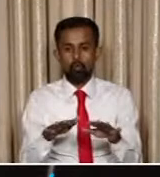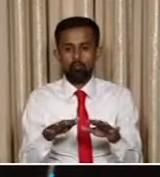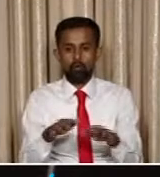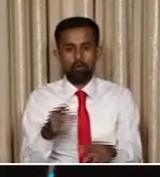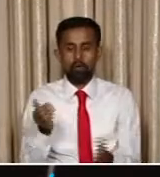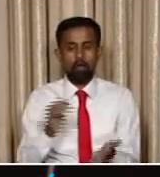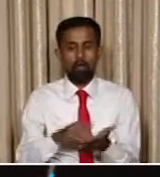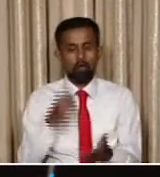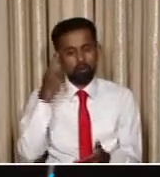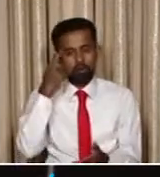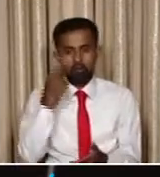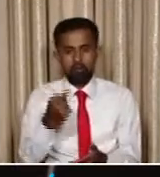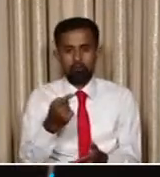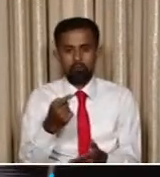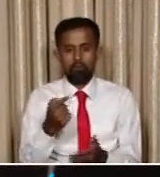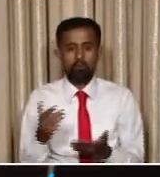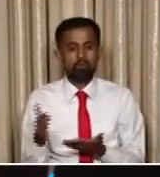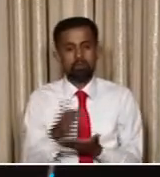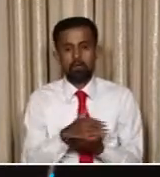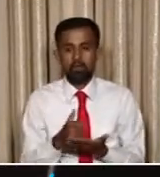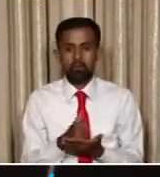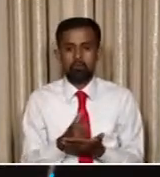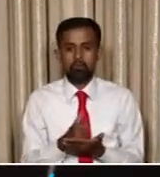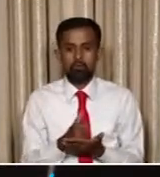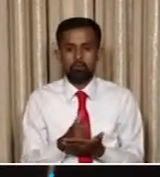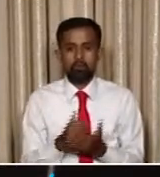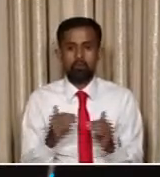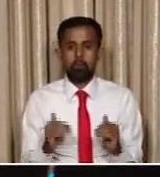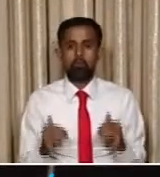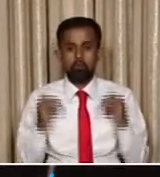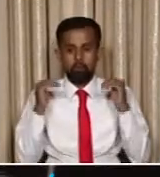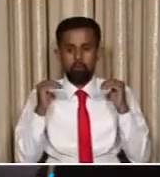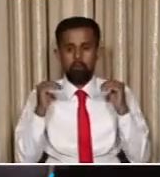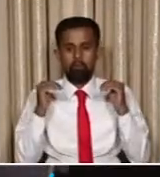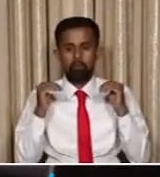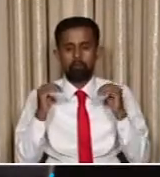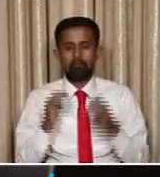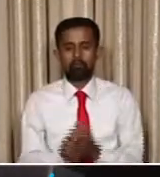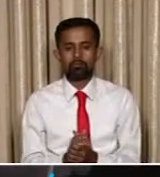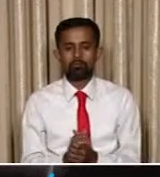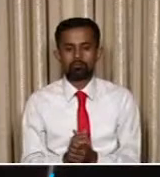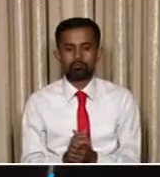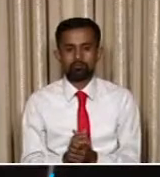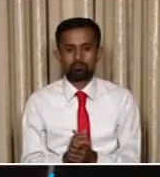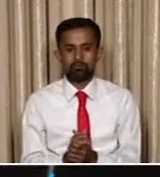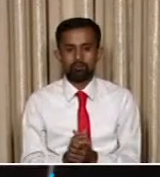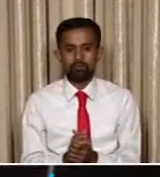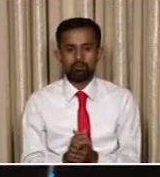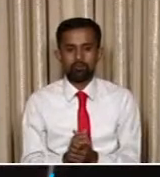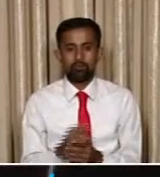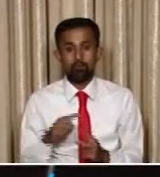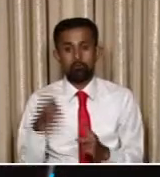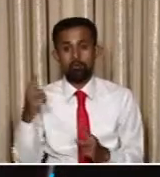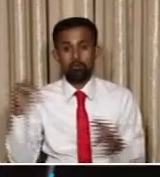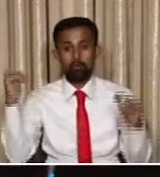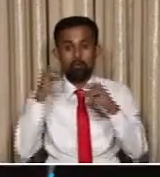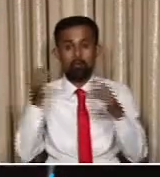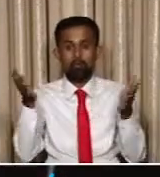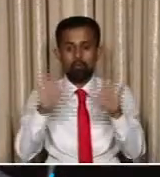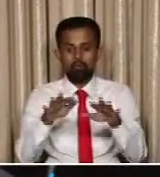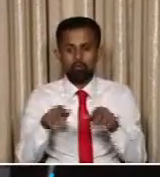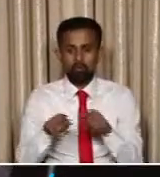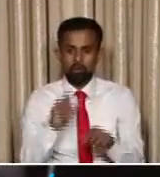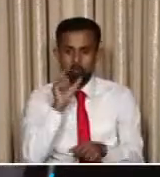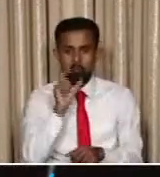ඕන ගුවන් තොටුපළ සම්පූර්ණයෙන්ම අපි ඩිවලොප් කරන්න අවශ්‍ය වෙලා තියෙනවා. මොකද මේ අනිත් ගුවන් තොටුපළ වල එක්ක අපි මේක